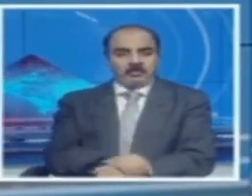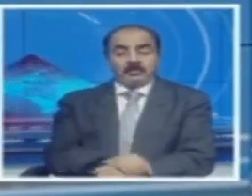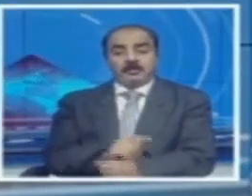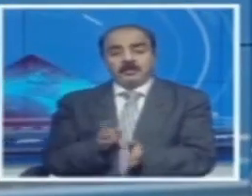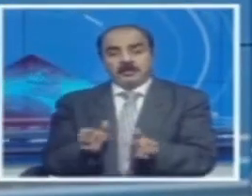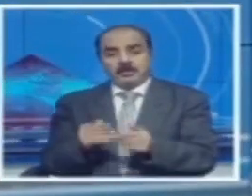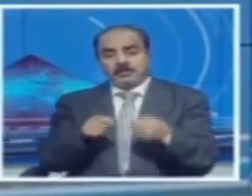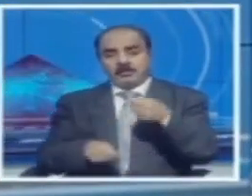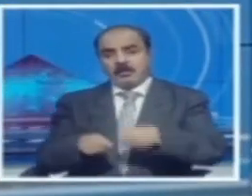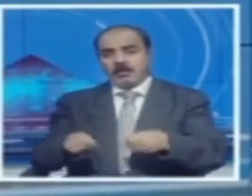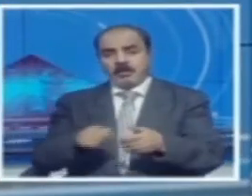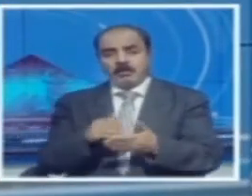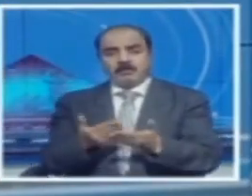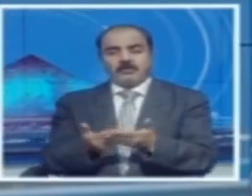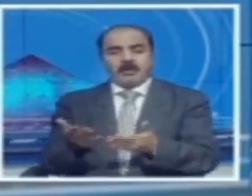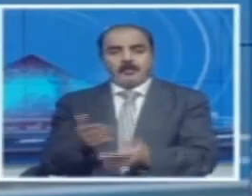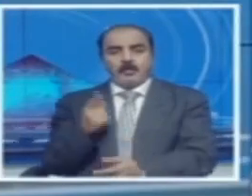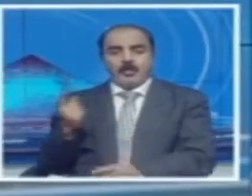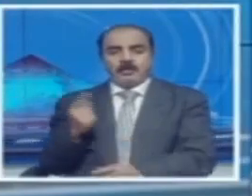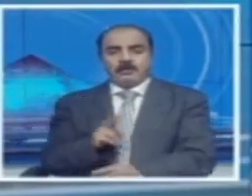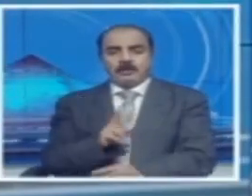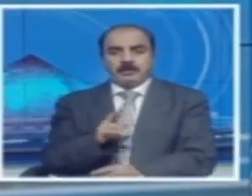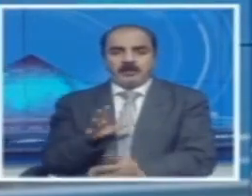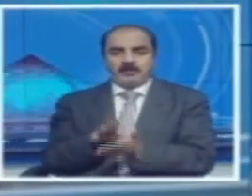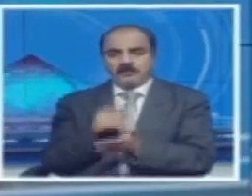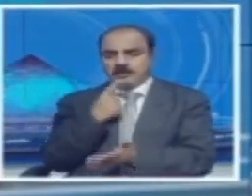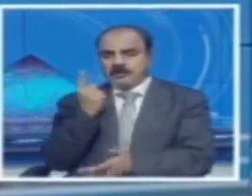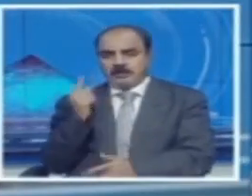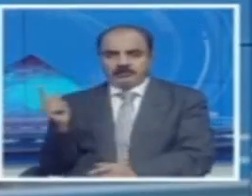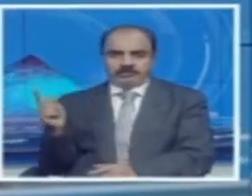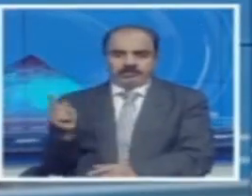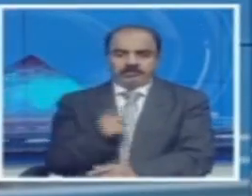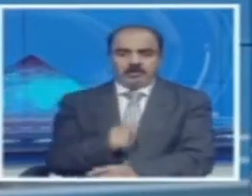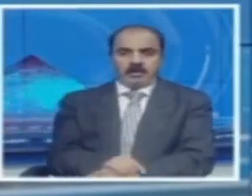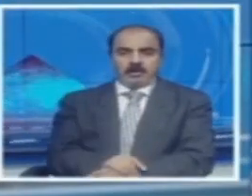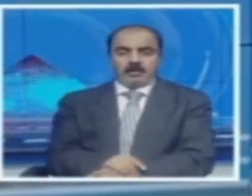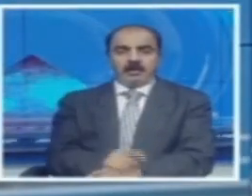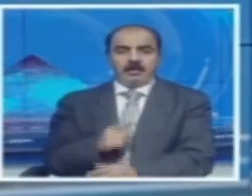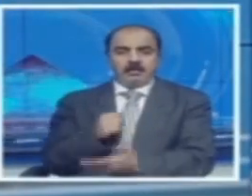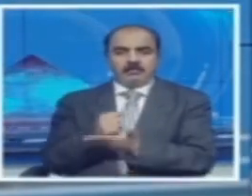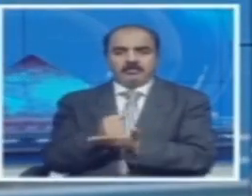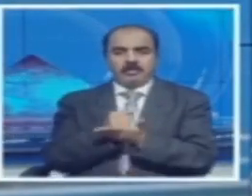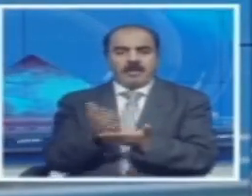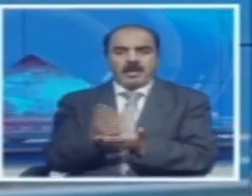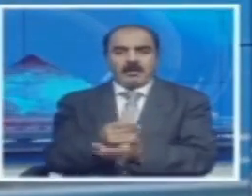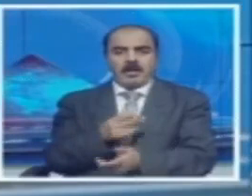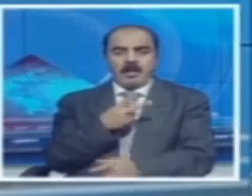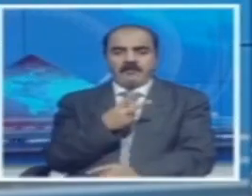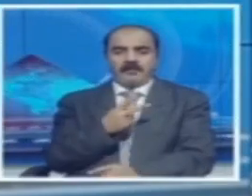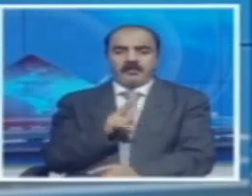شعراوي أن صندوق التنمية المحلية نجح في الفترة من 1 يوليو الماضي وحتى الآن في تمويل